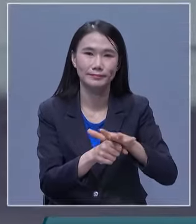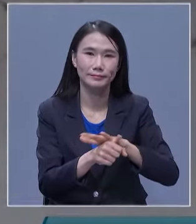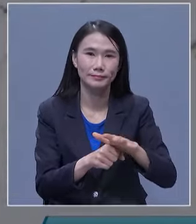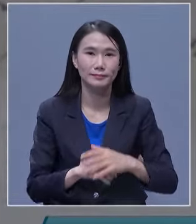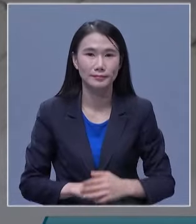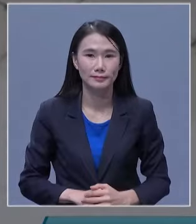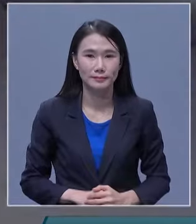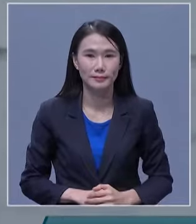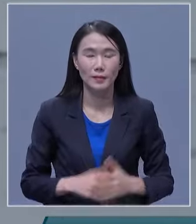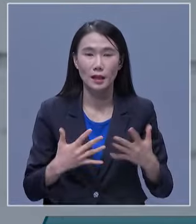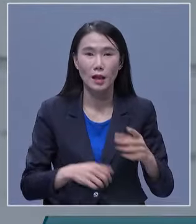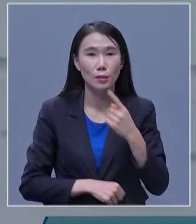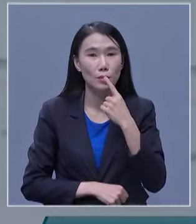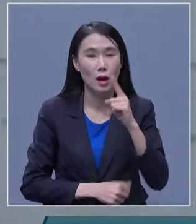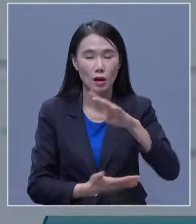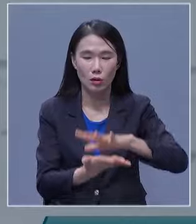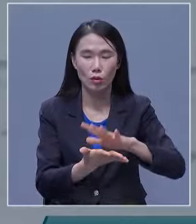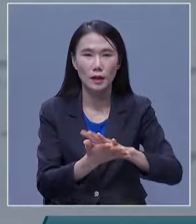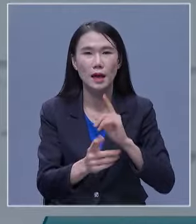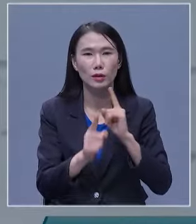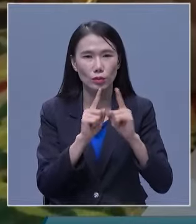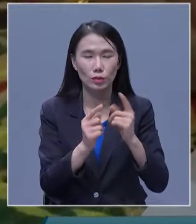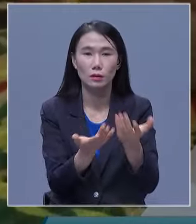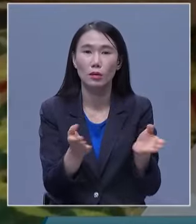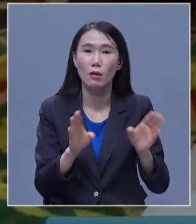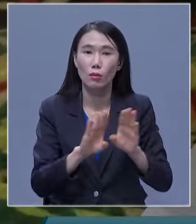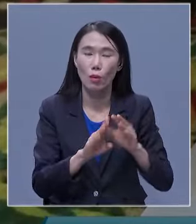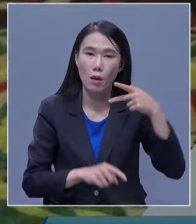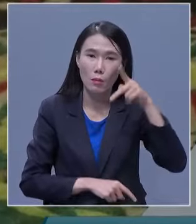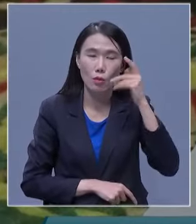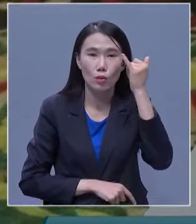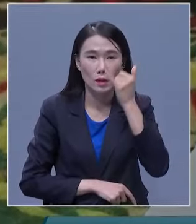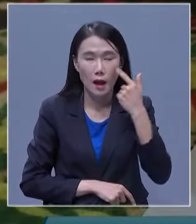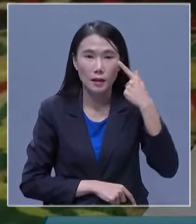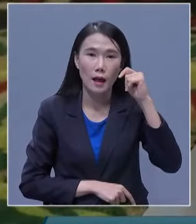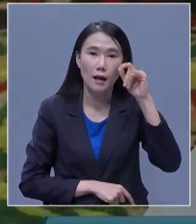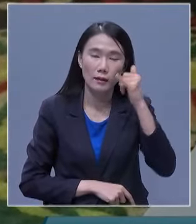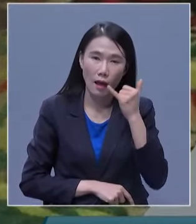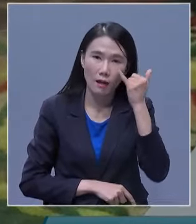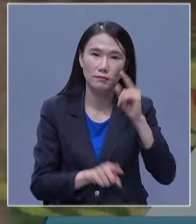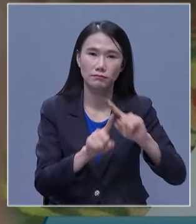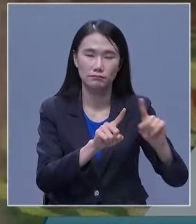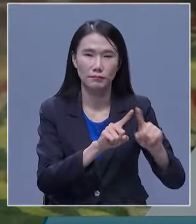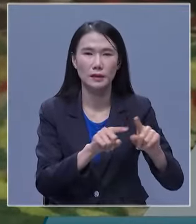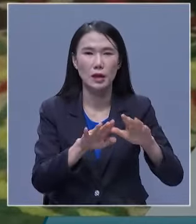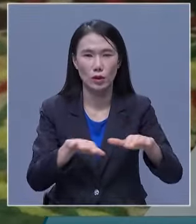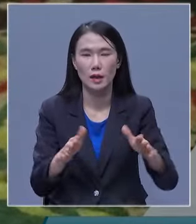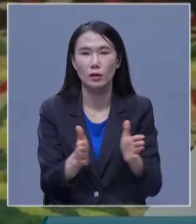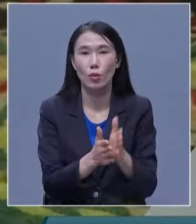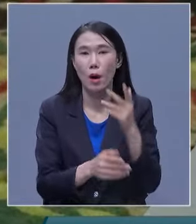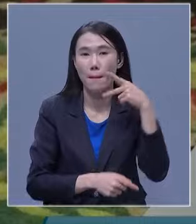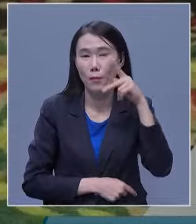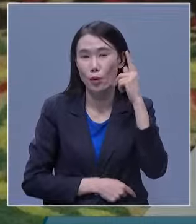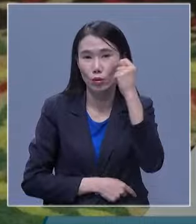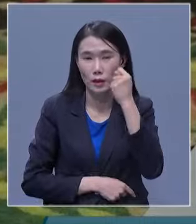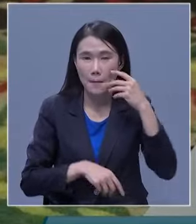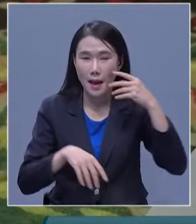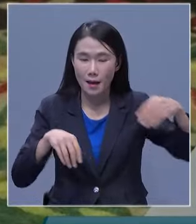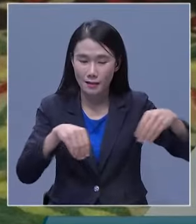บอกอีกว่าโรงเรียนเนี่ยได้ไปพูดคุยกับครอบครัวของเด็กแล้วทั้งทางปู่ย่าตายายเองหลังจากนี้เดี๋ยวเด็กจะอยู่กับตายายซึ่งก็อยู่ในบ้าน